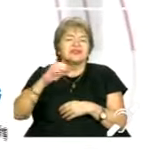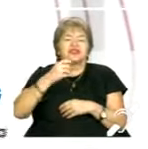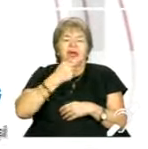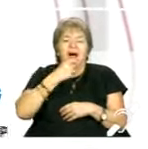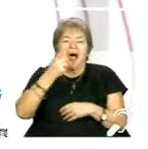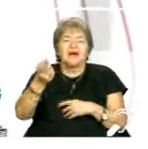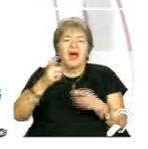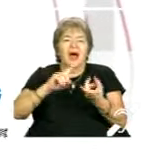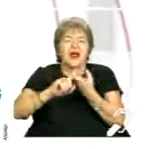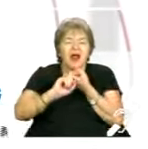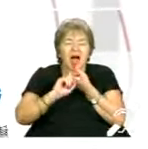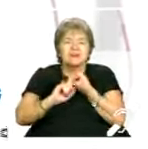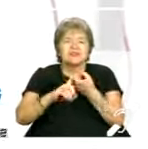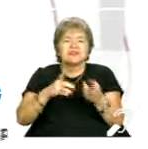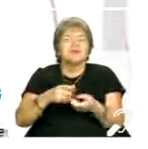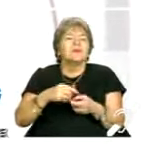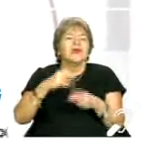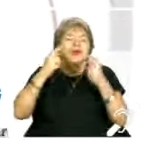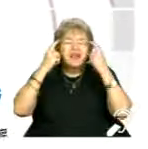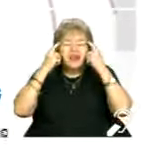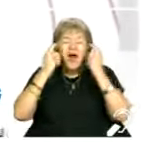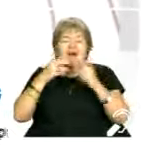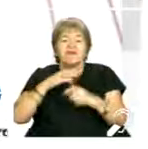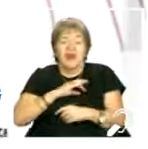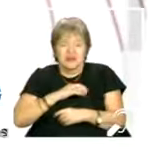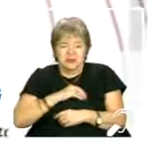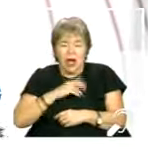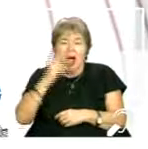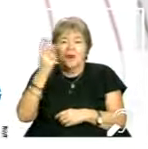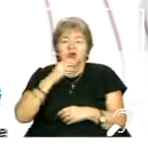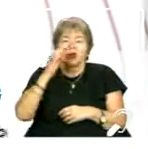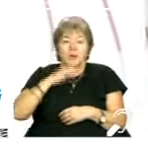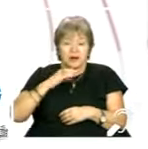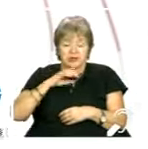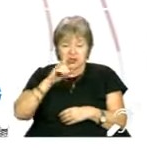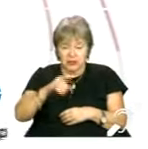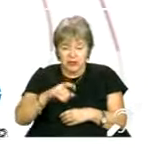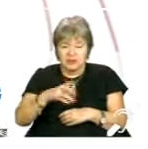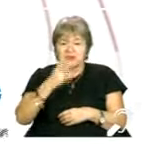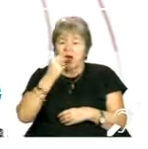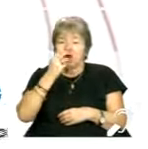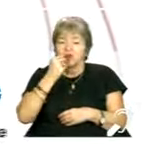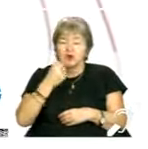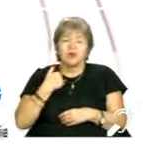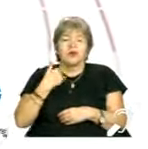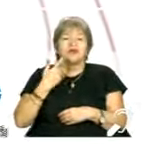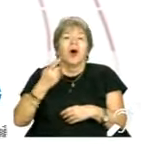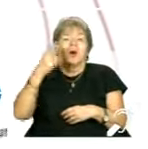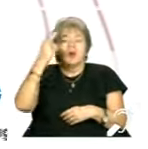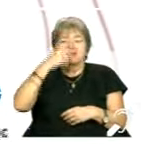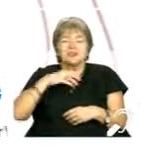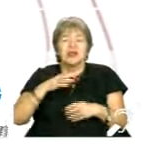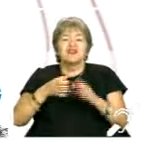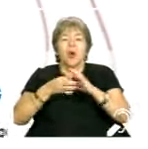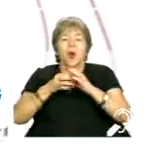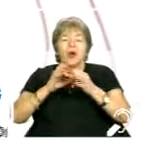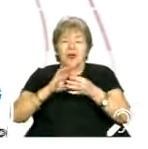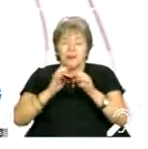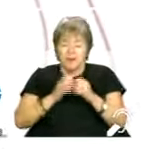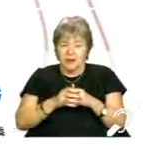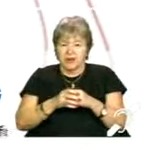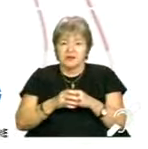relațiilor diplomatice sino franceze Macron și SH jinping au pledat pentru un armistițiu olimpic în toate